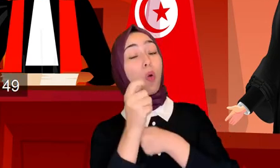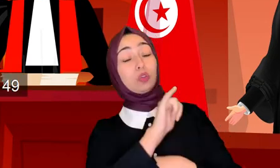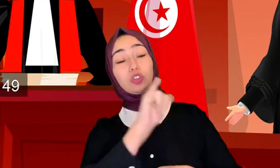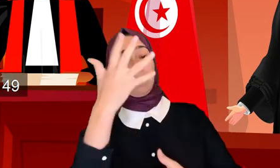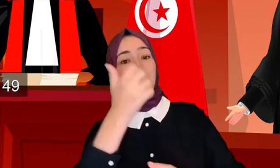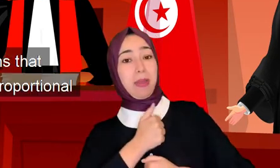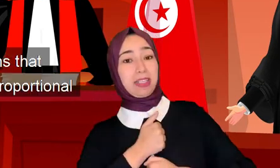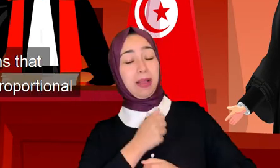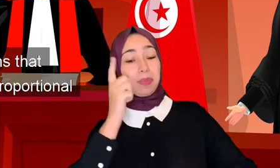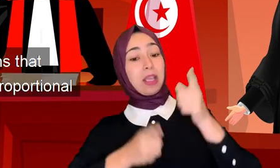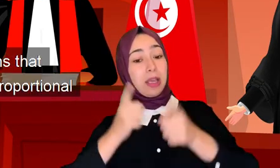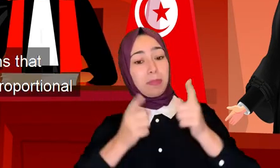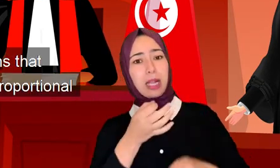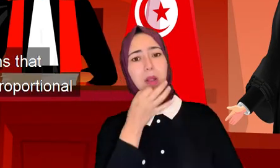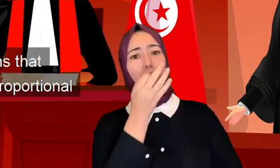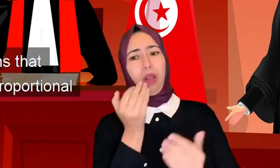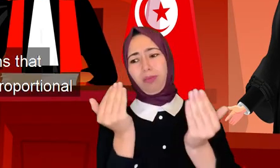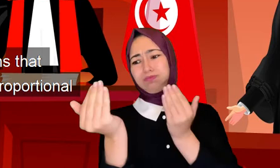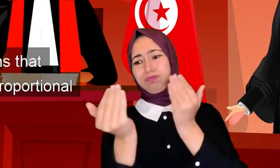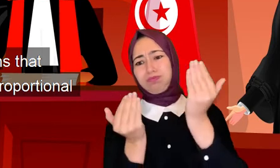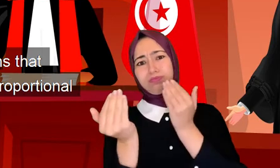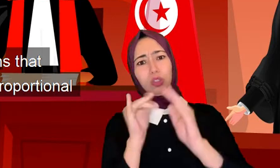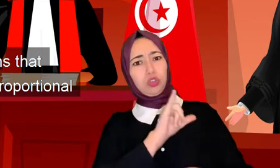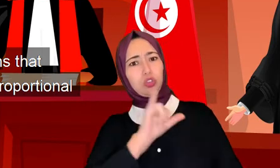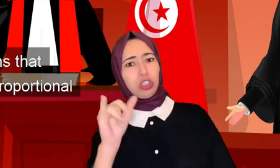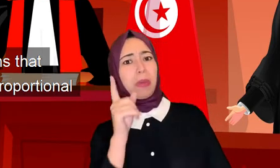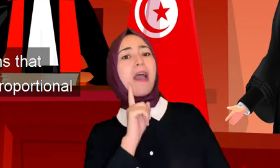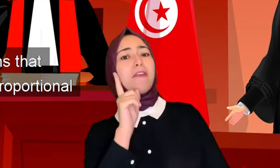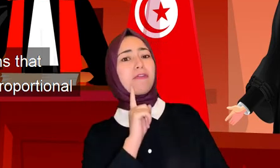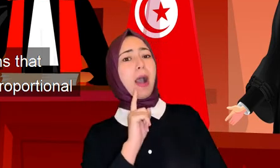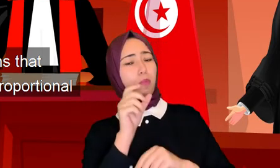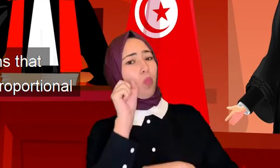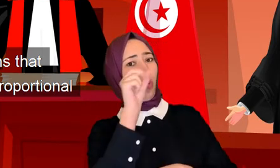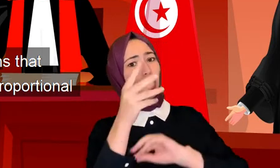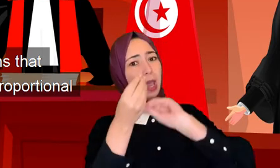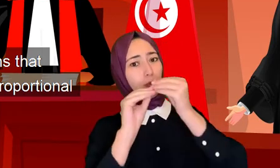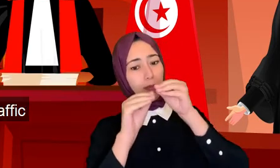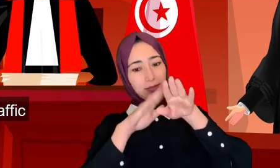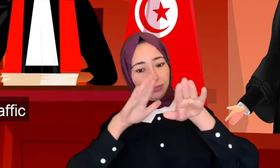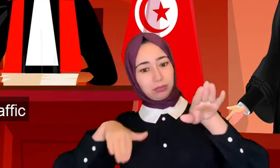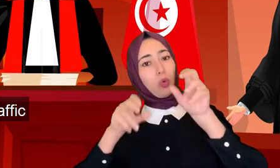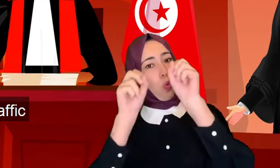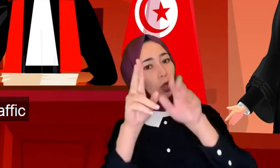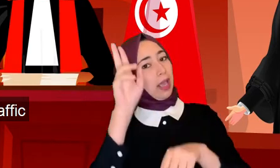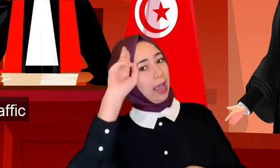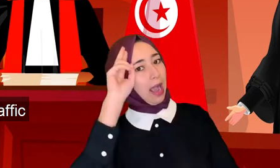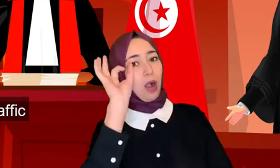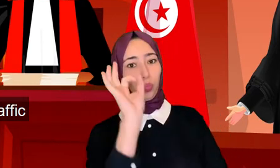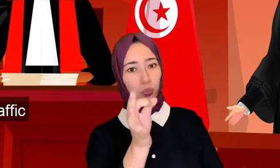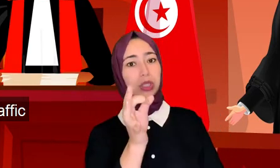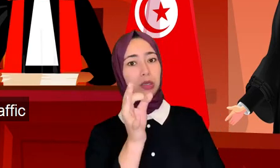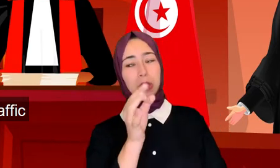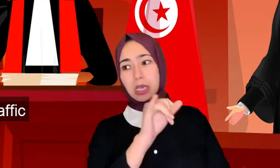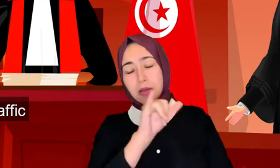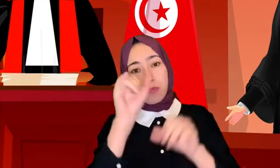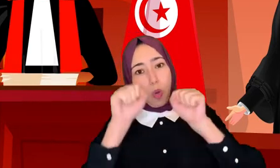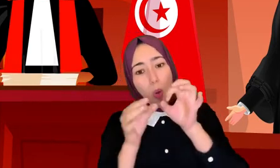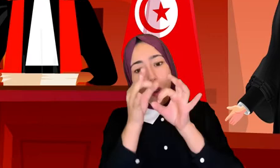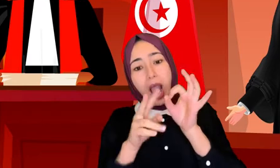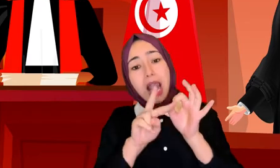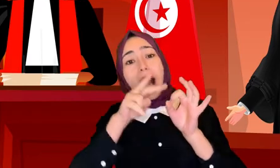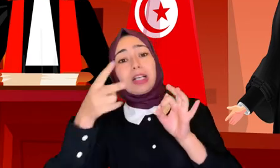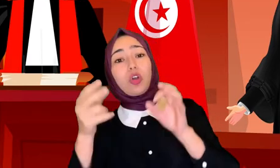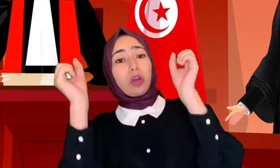49 من الدستور. المحكمة زادة قالت اللي القرار هذا ما هوش متناسب مع الموجب متاعه اللي هو تسهيل حركة المرور،